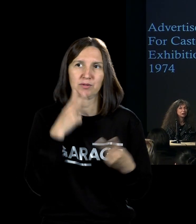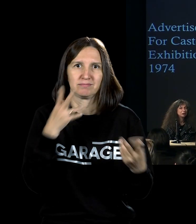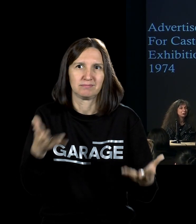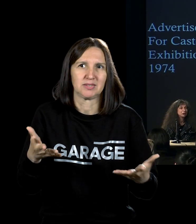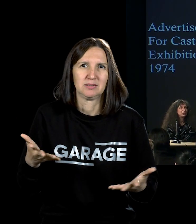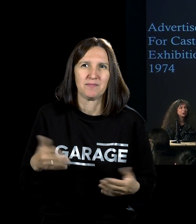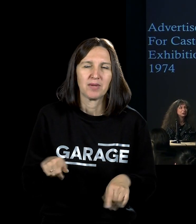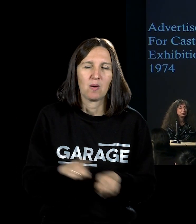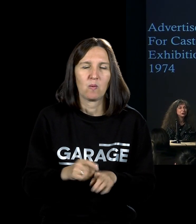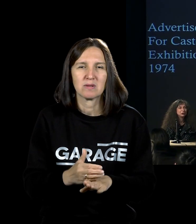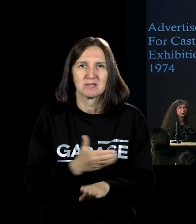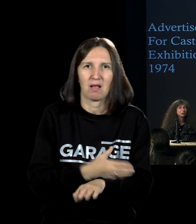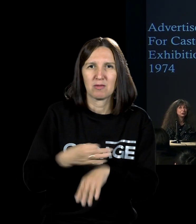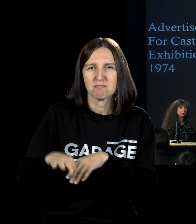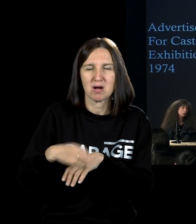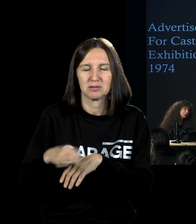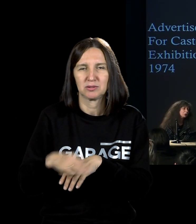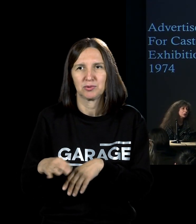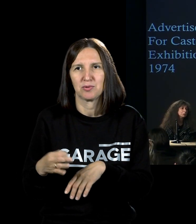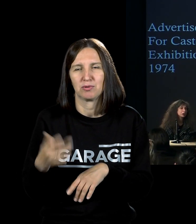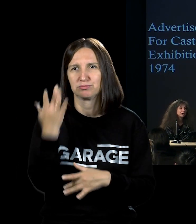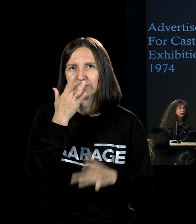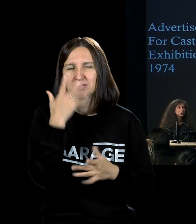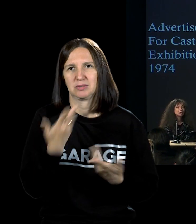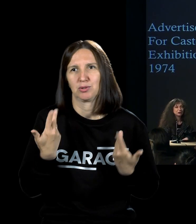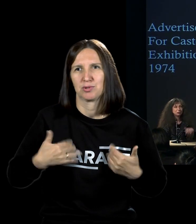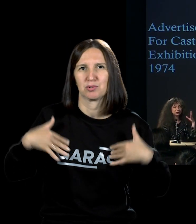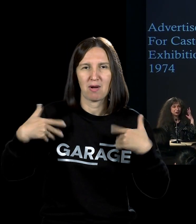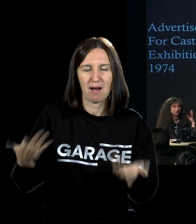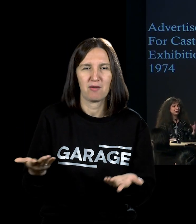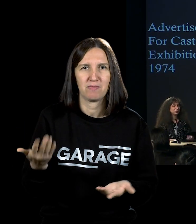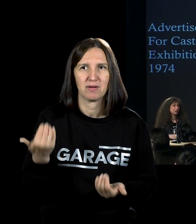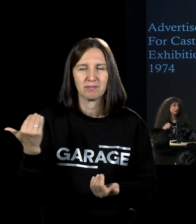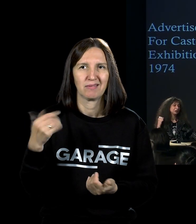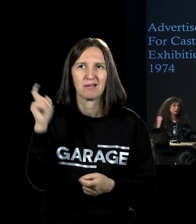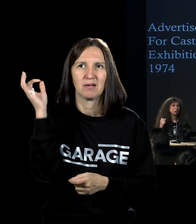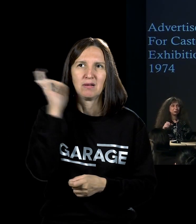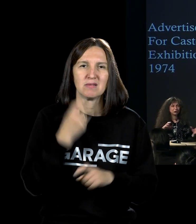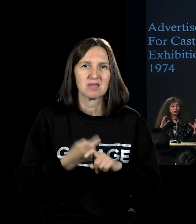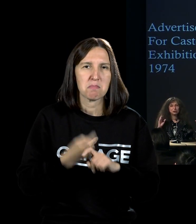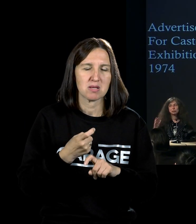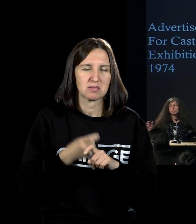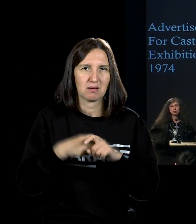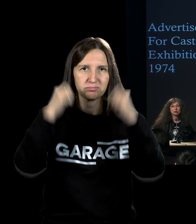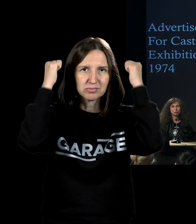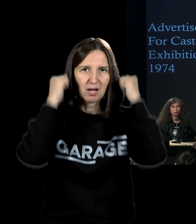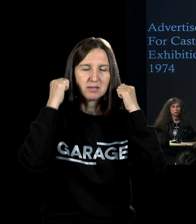однозначно садомазохистского и гомосексуального персонажа с немецкой каской,